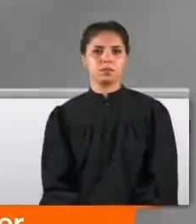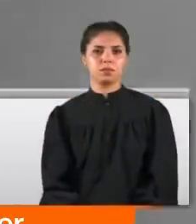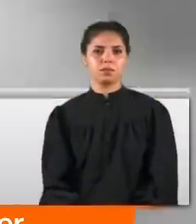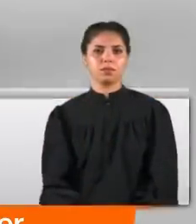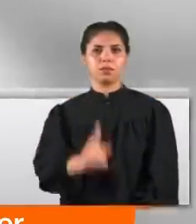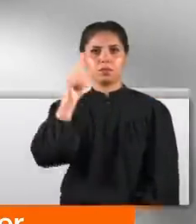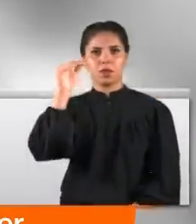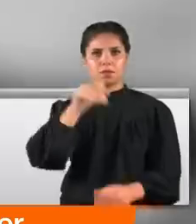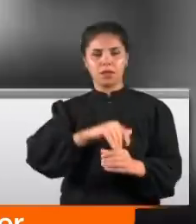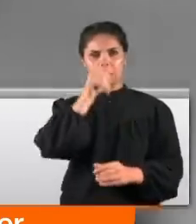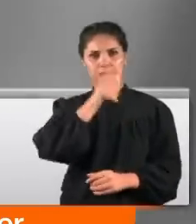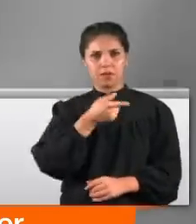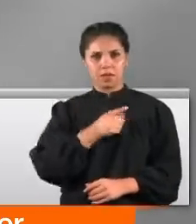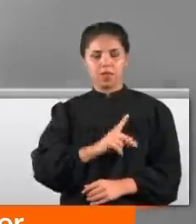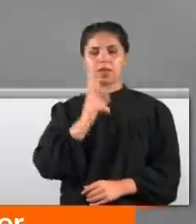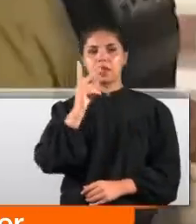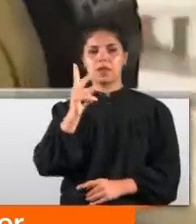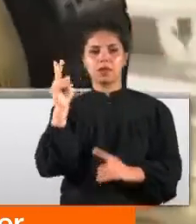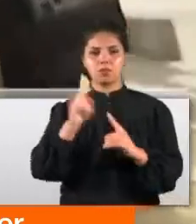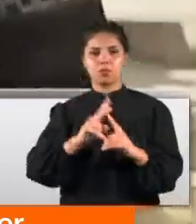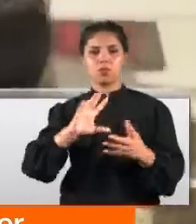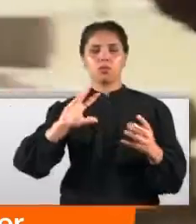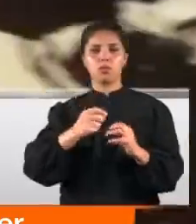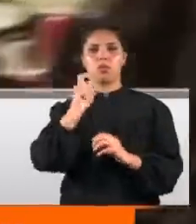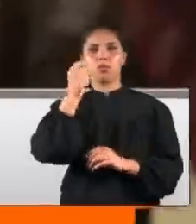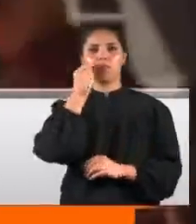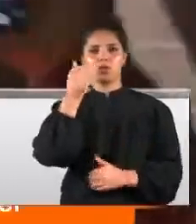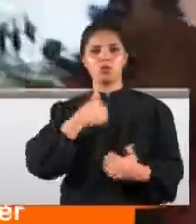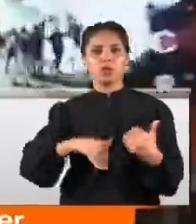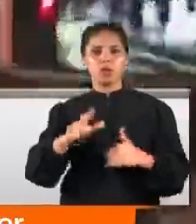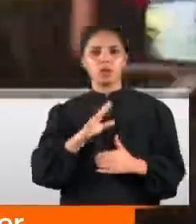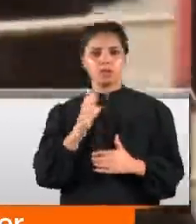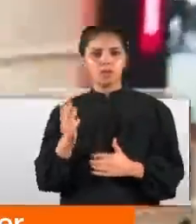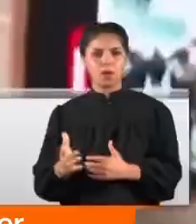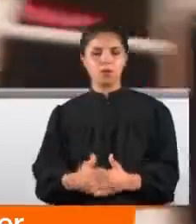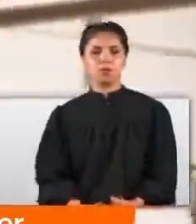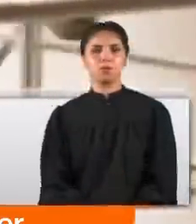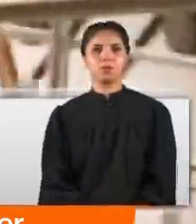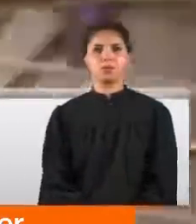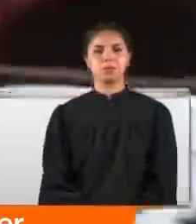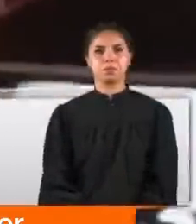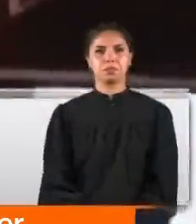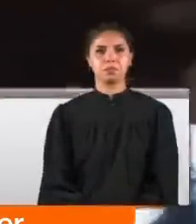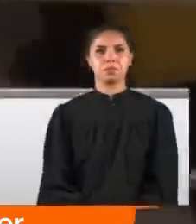Biri milletvekili adayı, ikisi polis, toplam 9 kişi yaralandı yaylım ateşi sırasında.